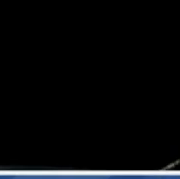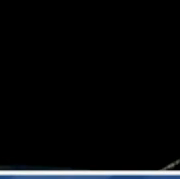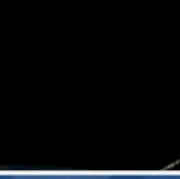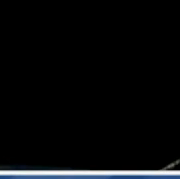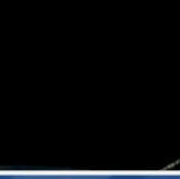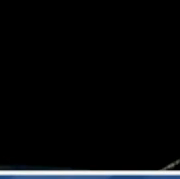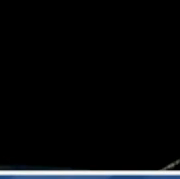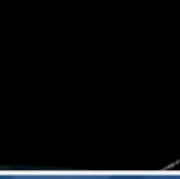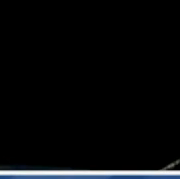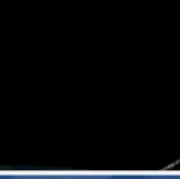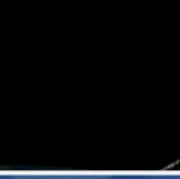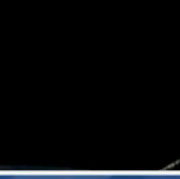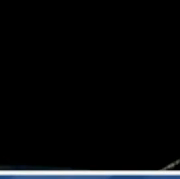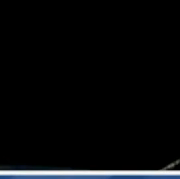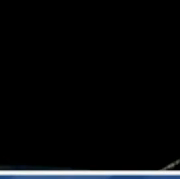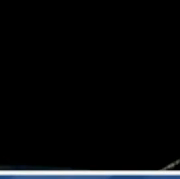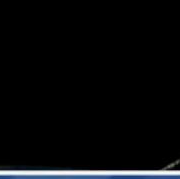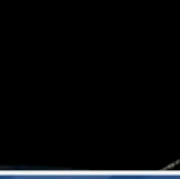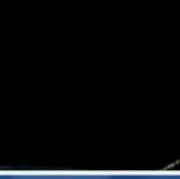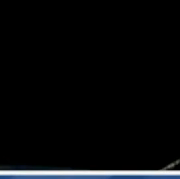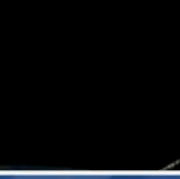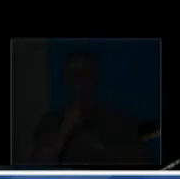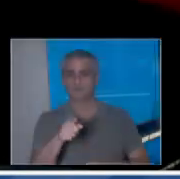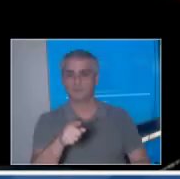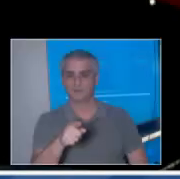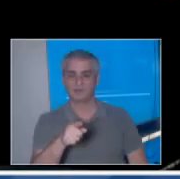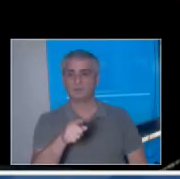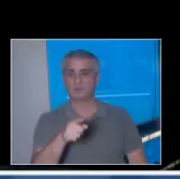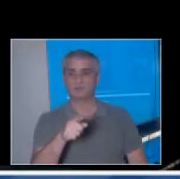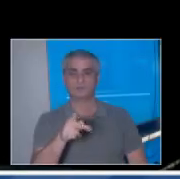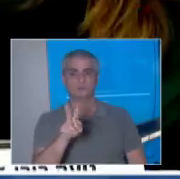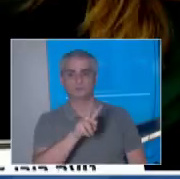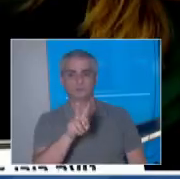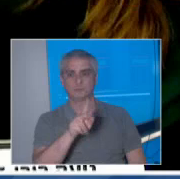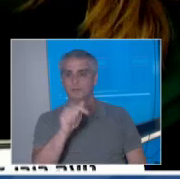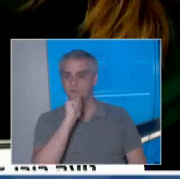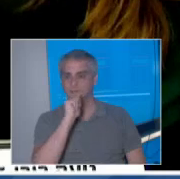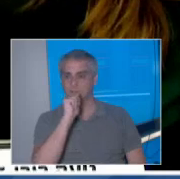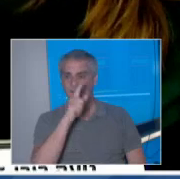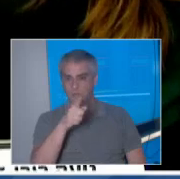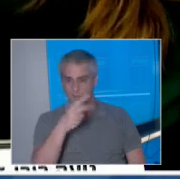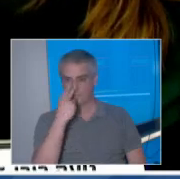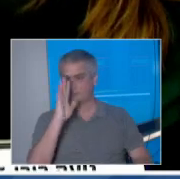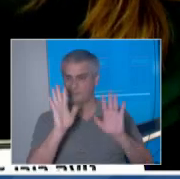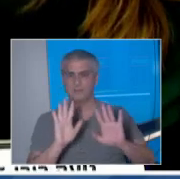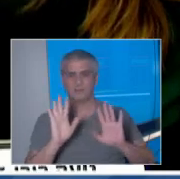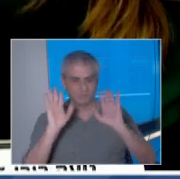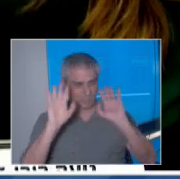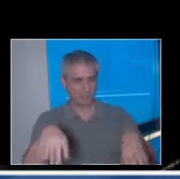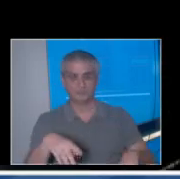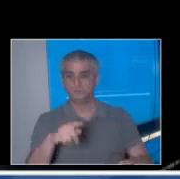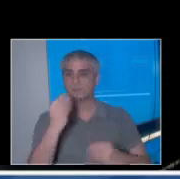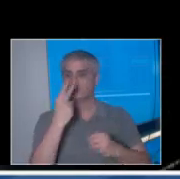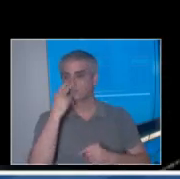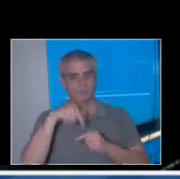אף אחד שהיה פה בכלל לא היה בכנסת הקודמת, חוץ ממך. שכם. הם סירבו לה, כי לא משנה, ראיתם בטלוויזיה. עזוב,